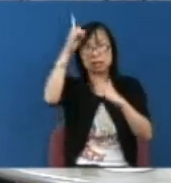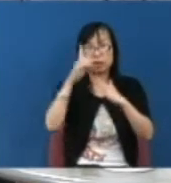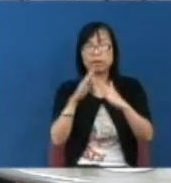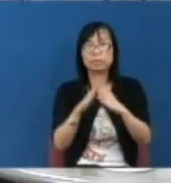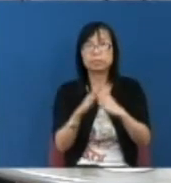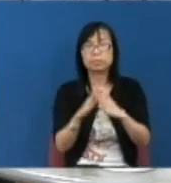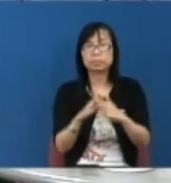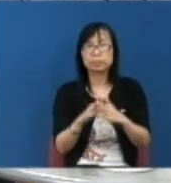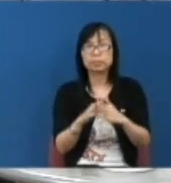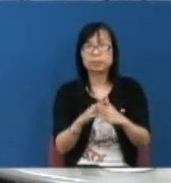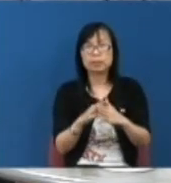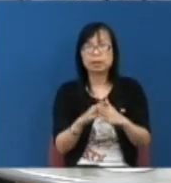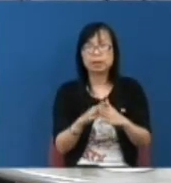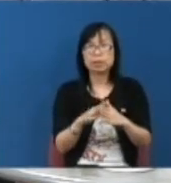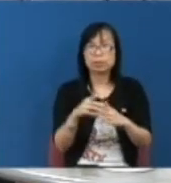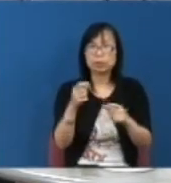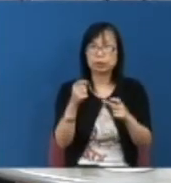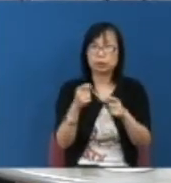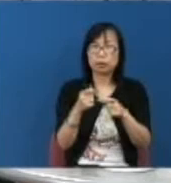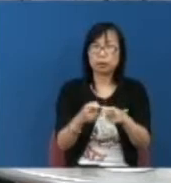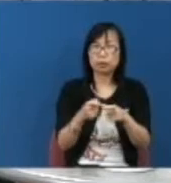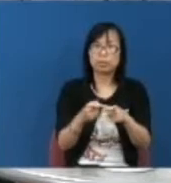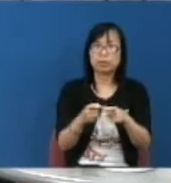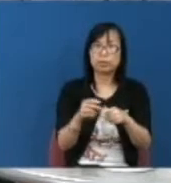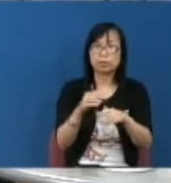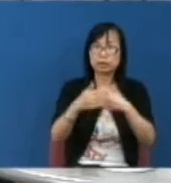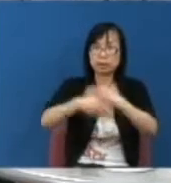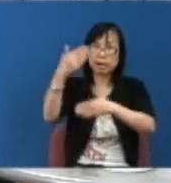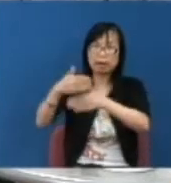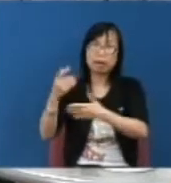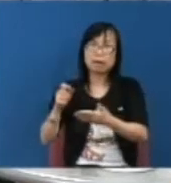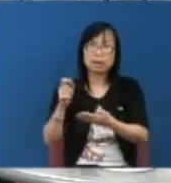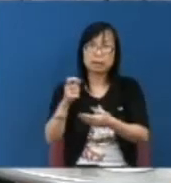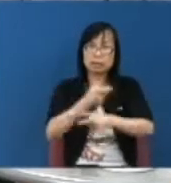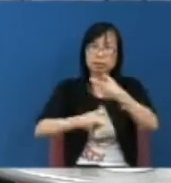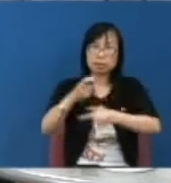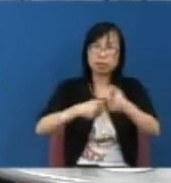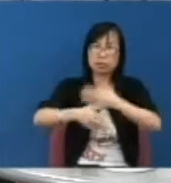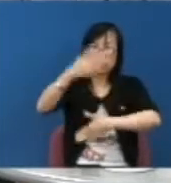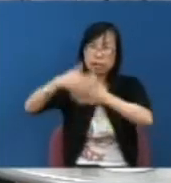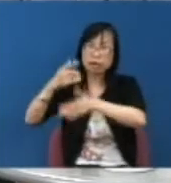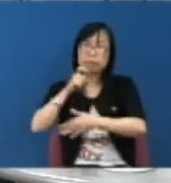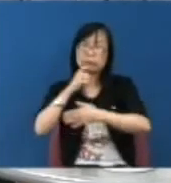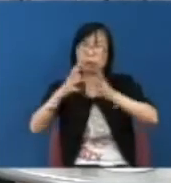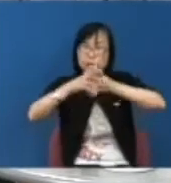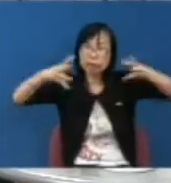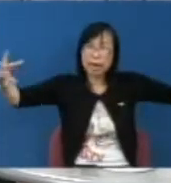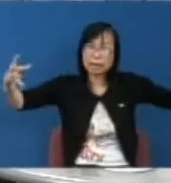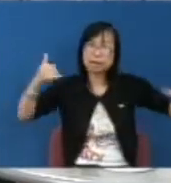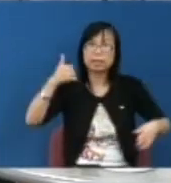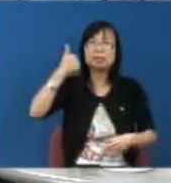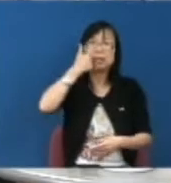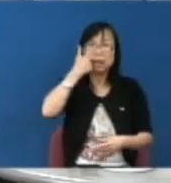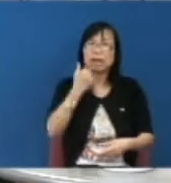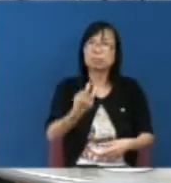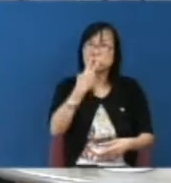時如果係工貿大廈或者商業大廈咧，就會好多大型嘅冷氣冷卻水